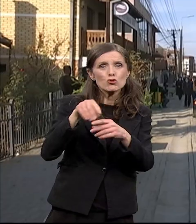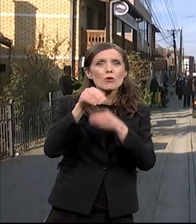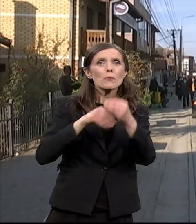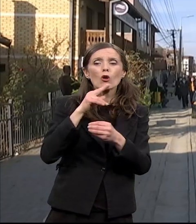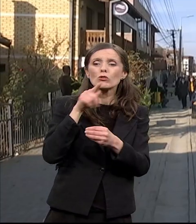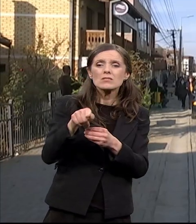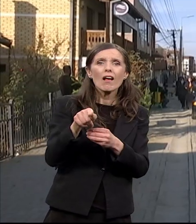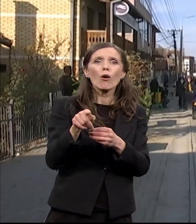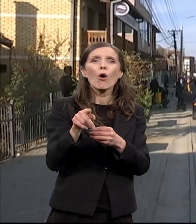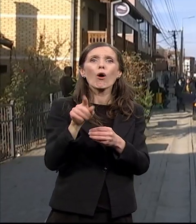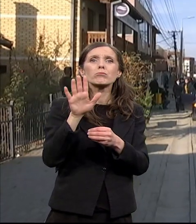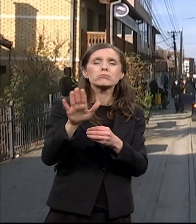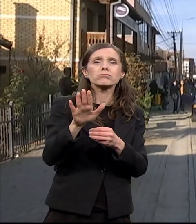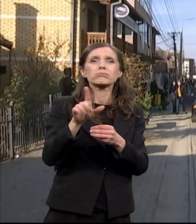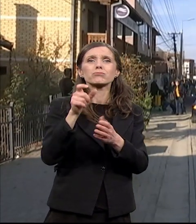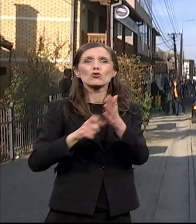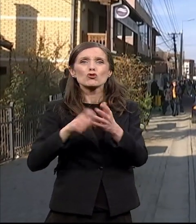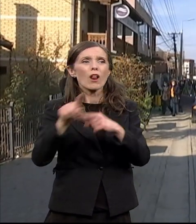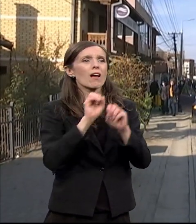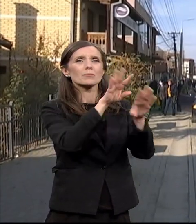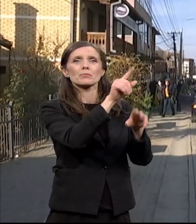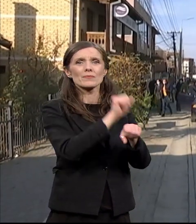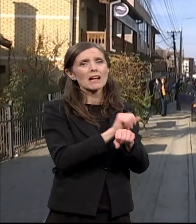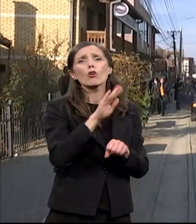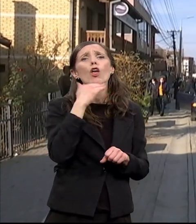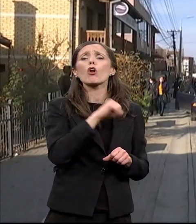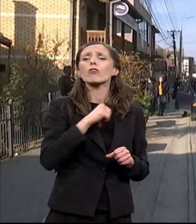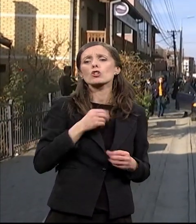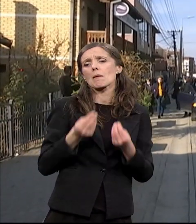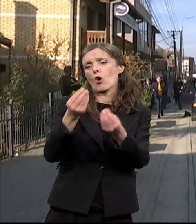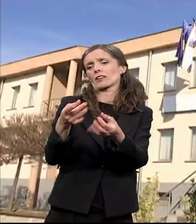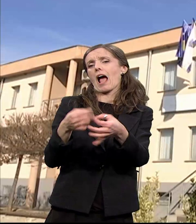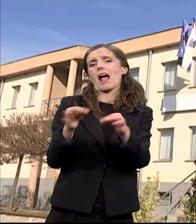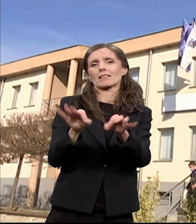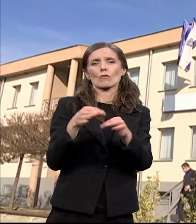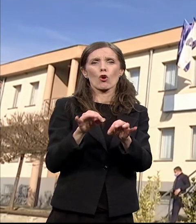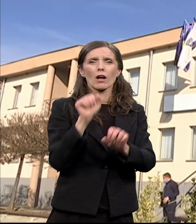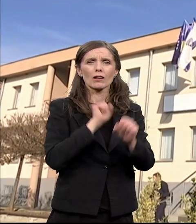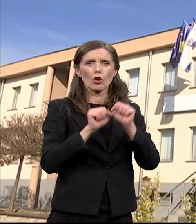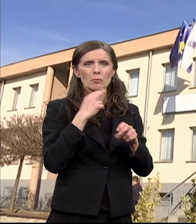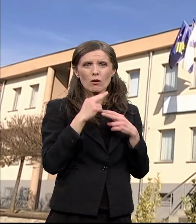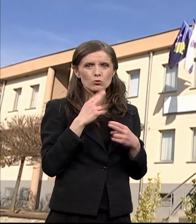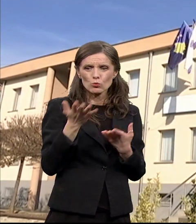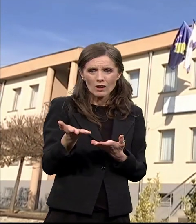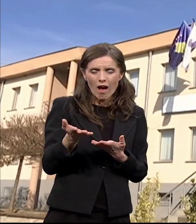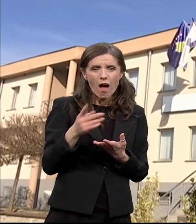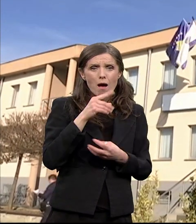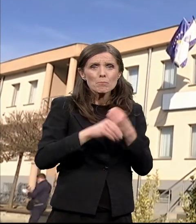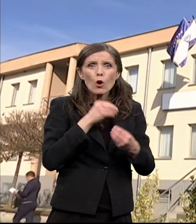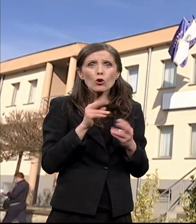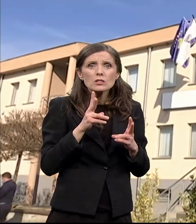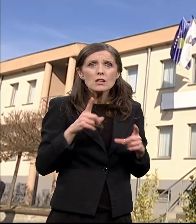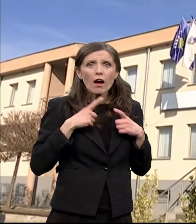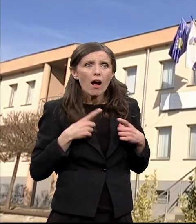Nije dovoljno samo angažovati advokata, odnosno odbranu, a porodica za to vreme prosto mora da